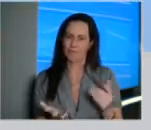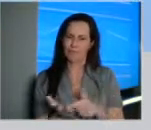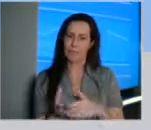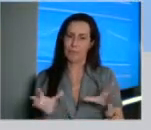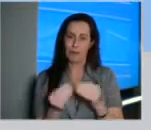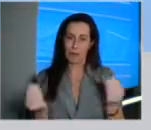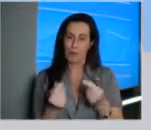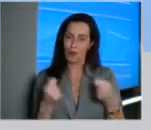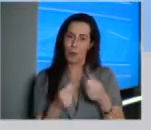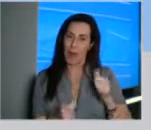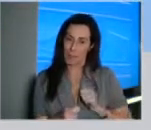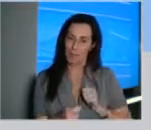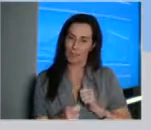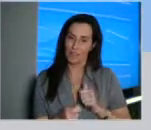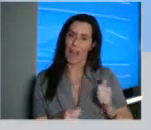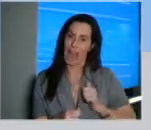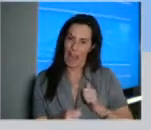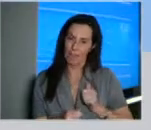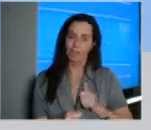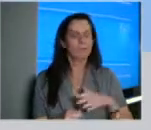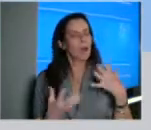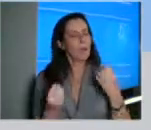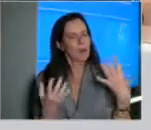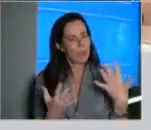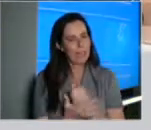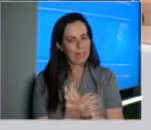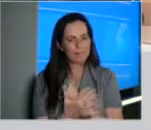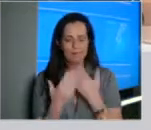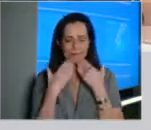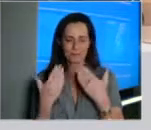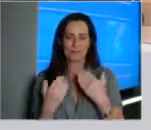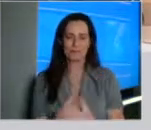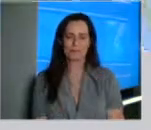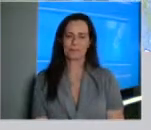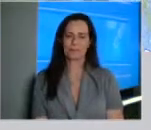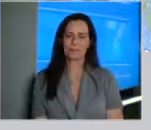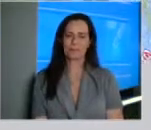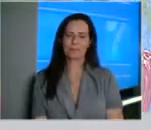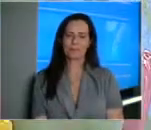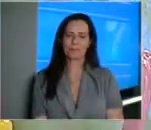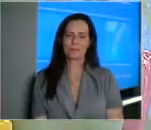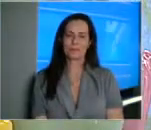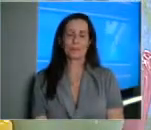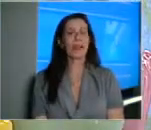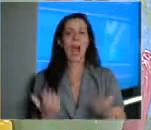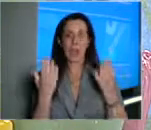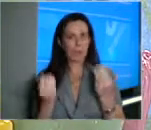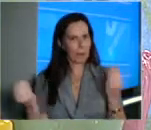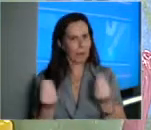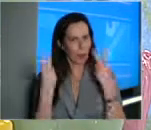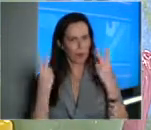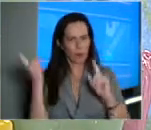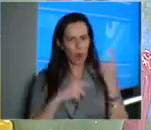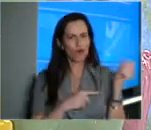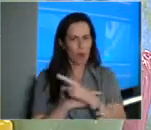עם דברים שקשורים לצבא ולחיילים. שיהיה לכם המון המון בהצלחה. תודה רבה. תודה רבה שבאתם לכאן. תודה. אז הרבה דברים חשובים